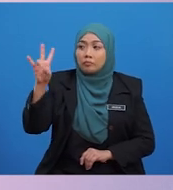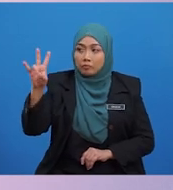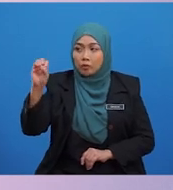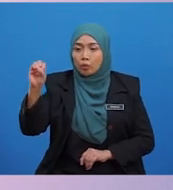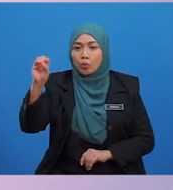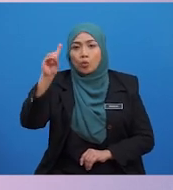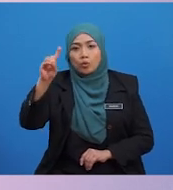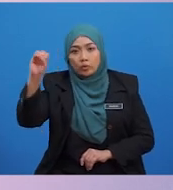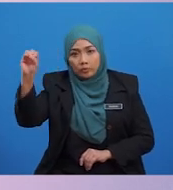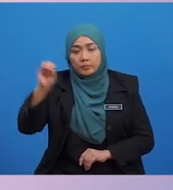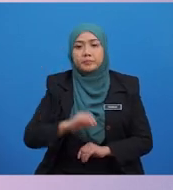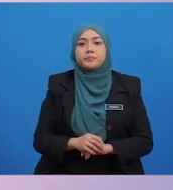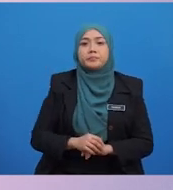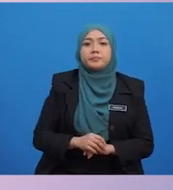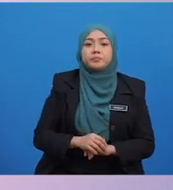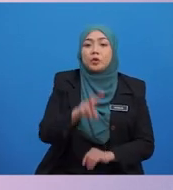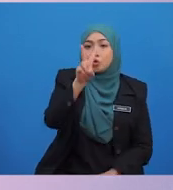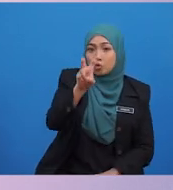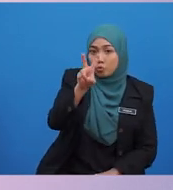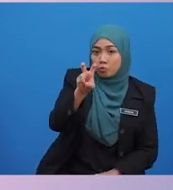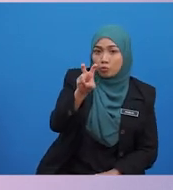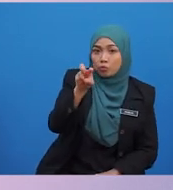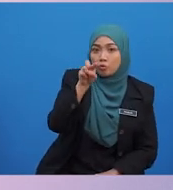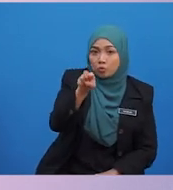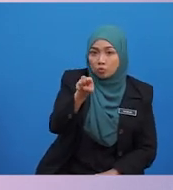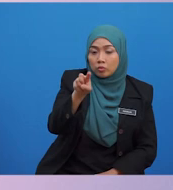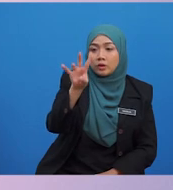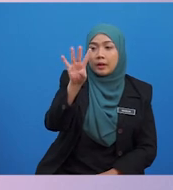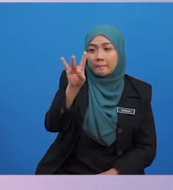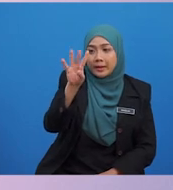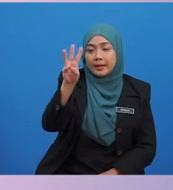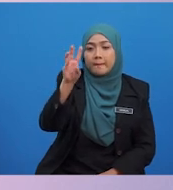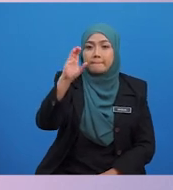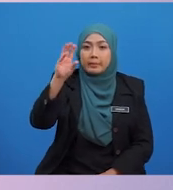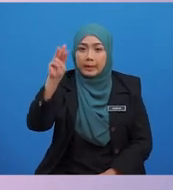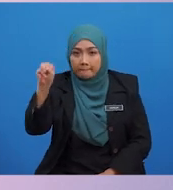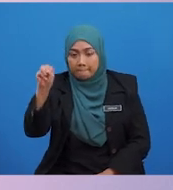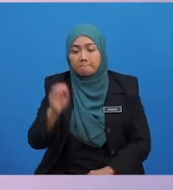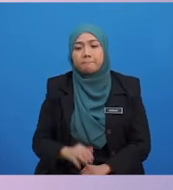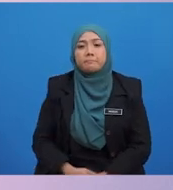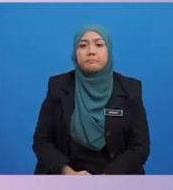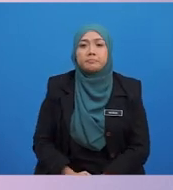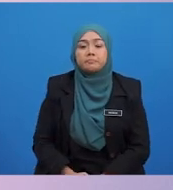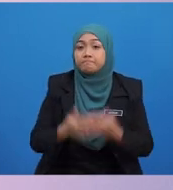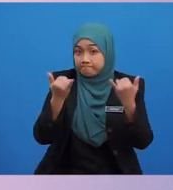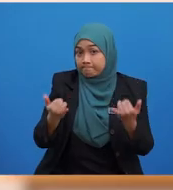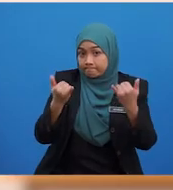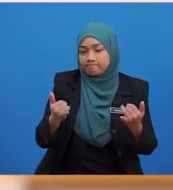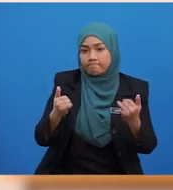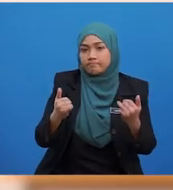yaitu I1 = 20 puluhan 86 send entar